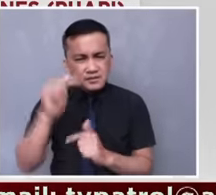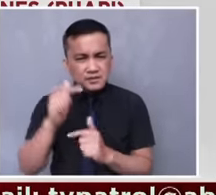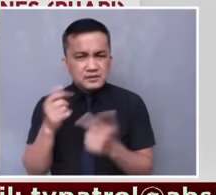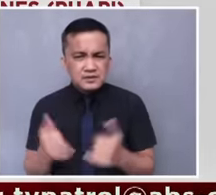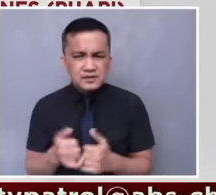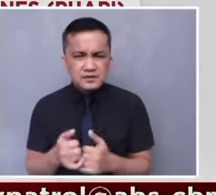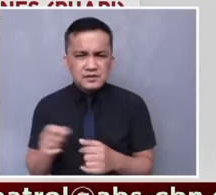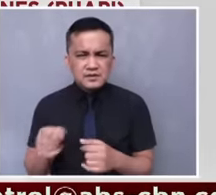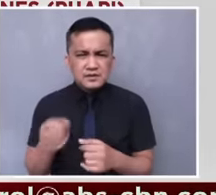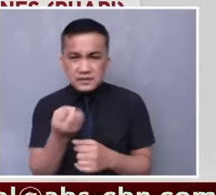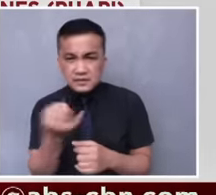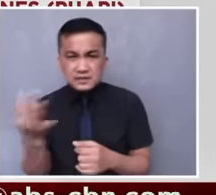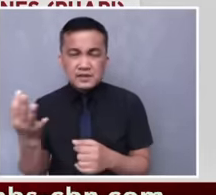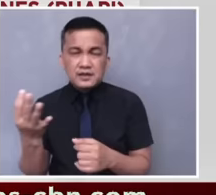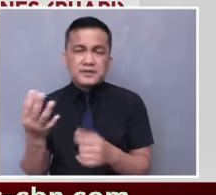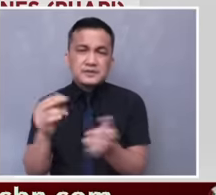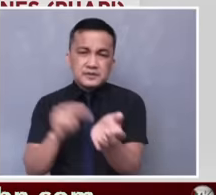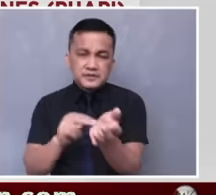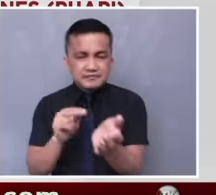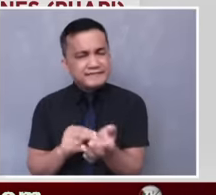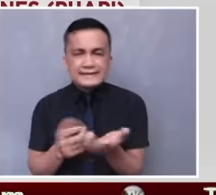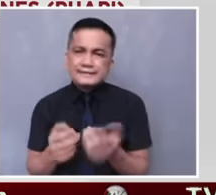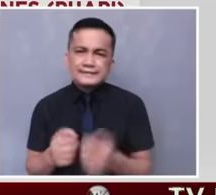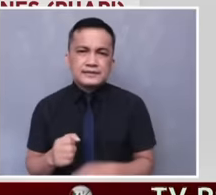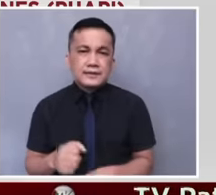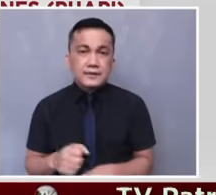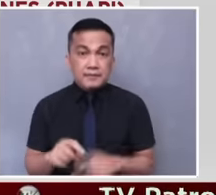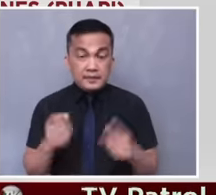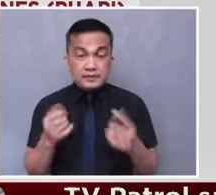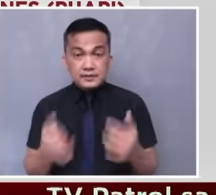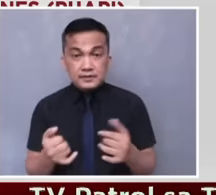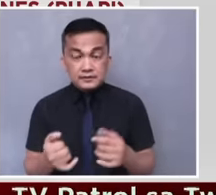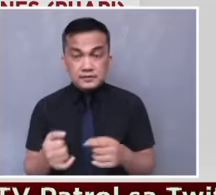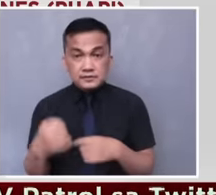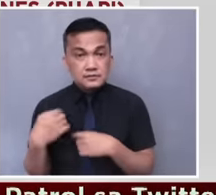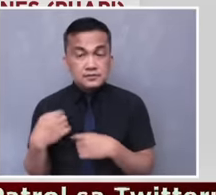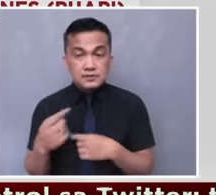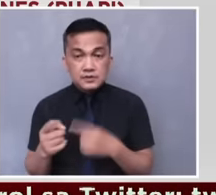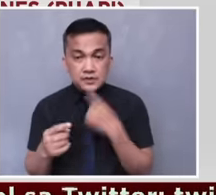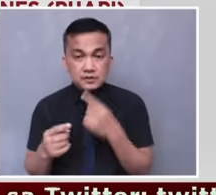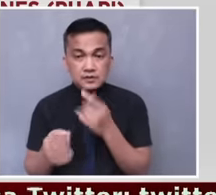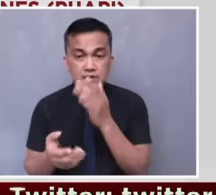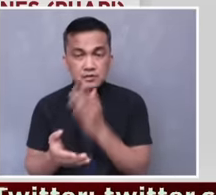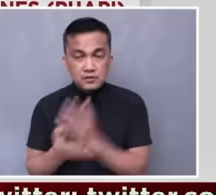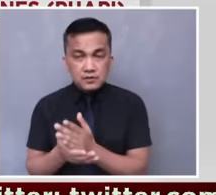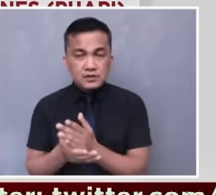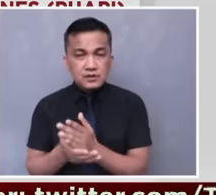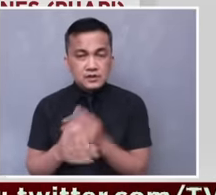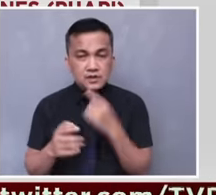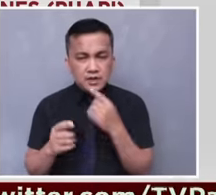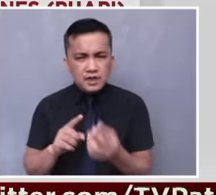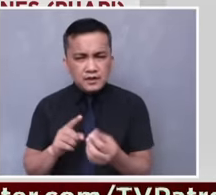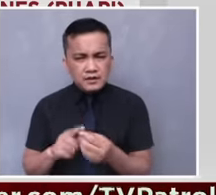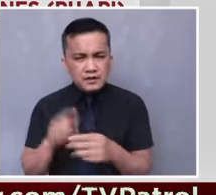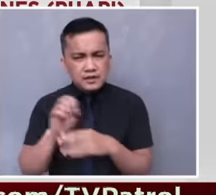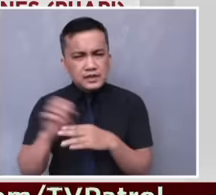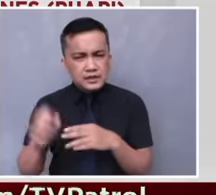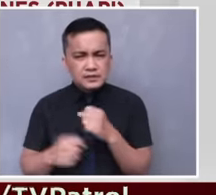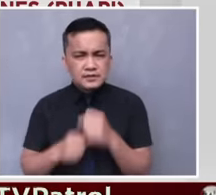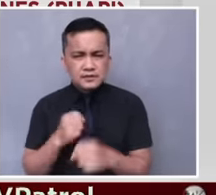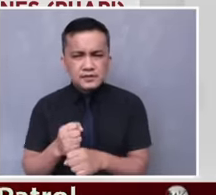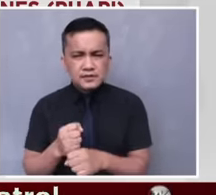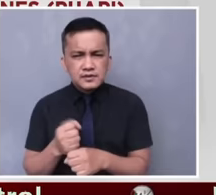number of nurses, no? But right now, I think medyo tumigil at the end of the year. Probably next year na ulit